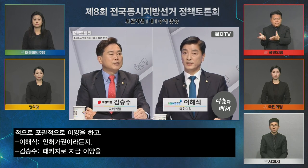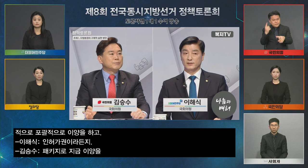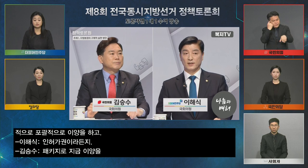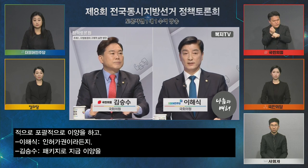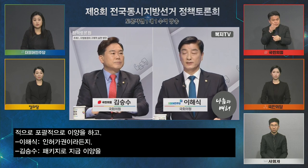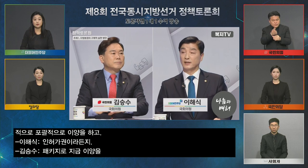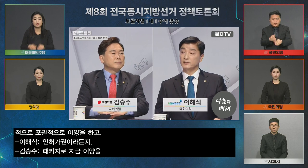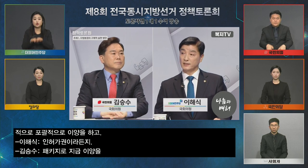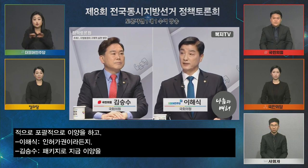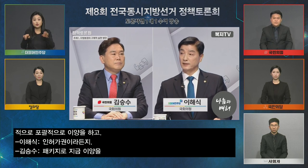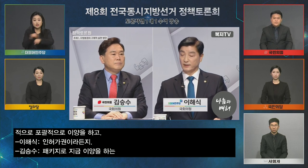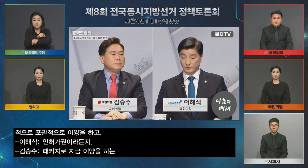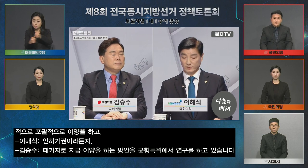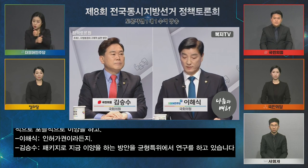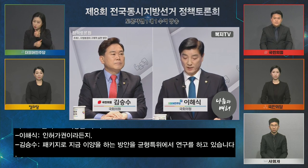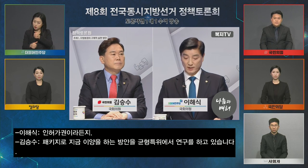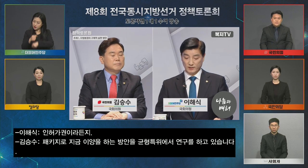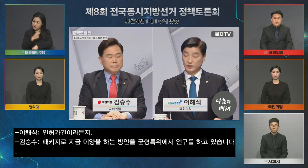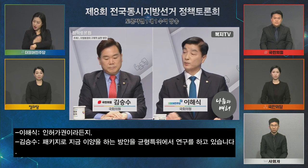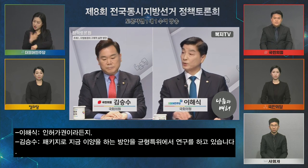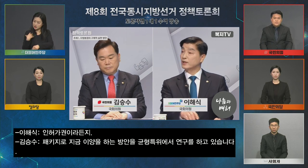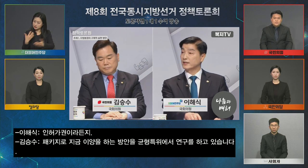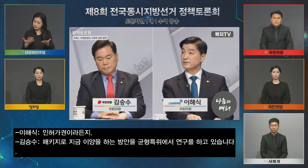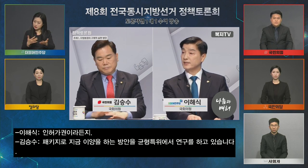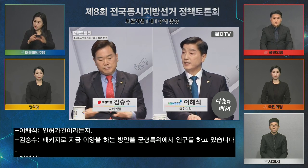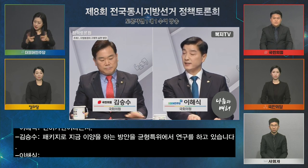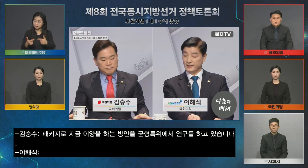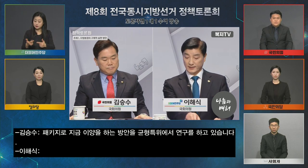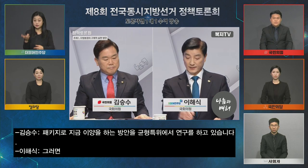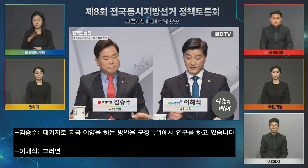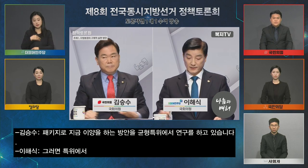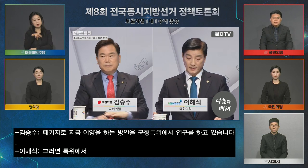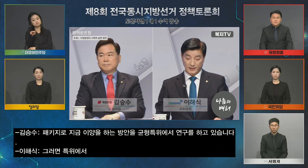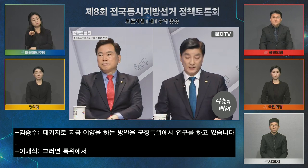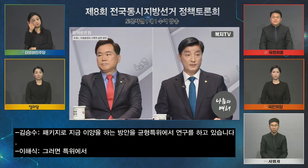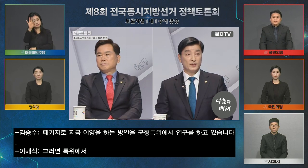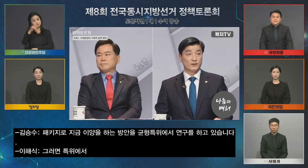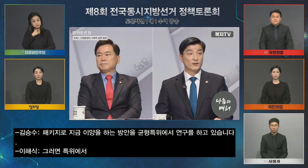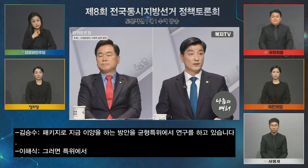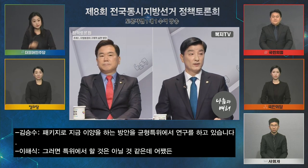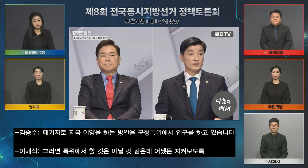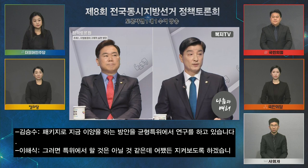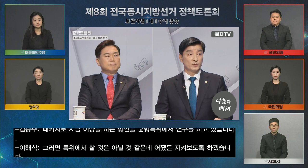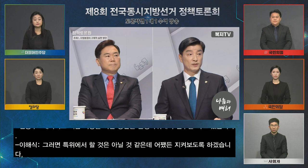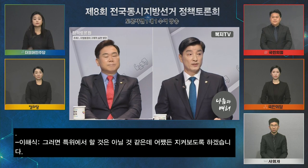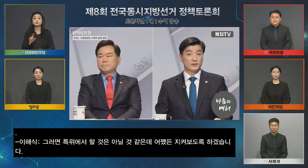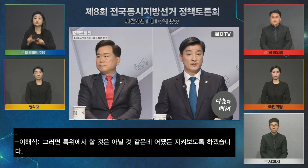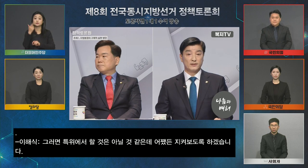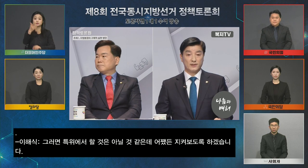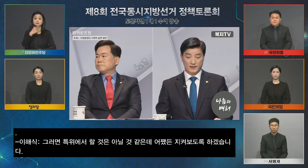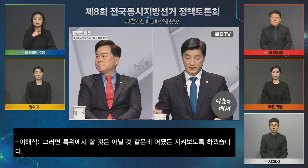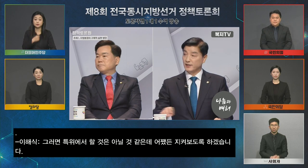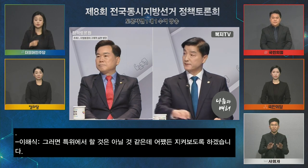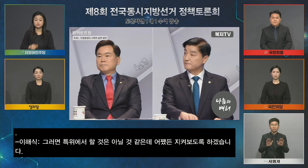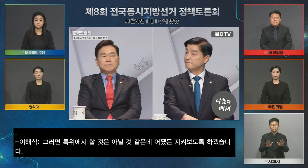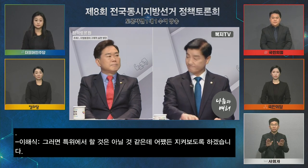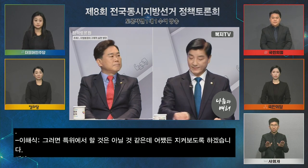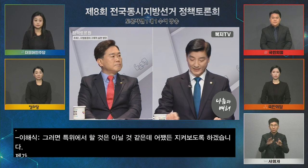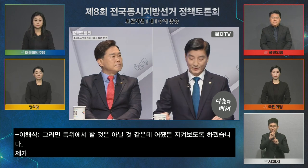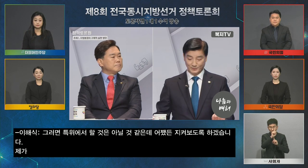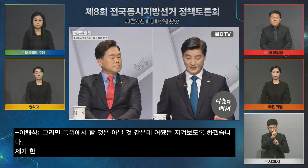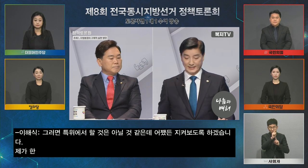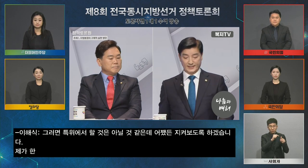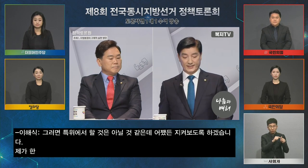균형특위에서 할 일은 아닐 것 같은데 어쨌든 지켜보도록 하겠습니다. 제가 한 가지만 더 질문을 이윤주 지금